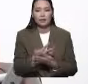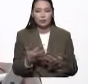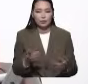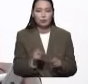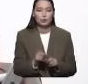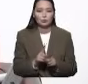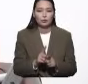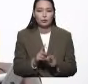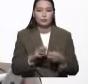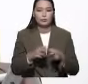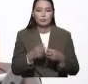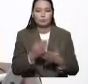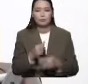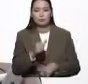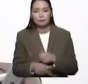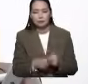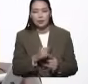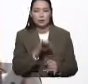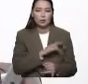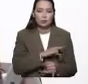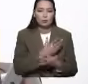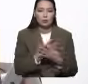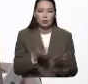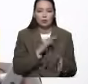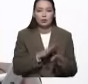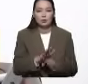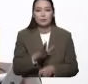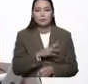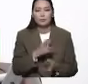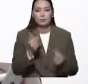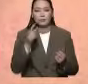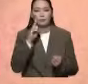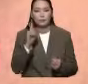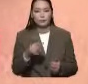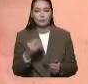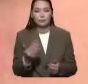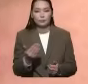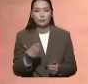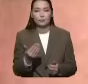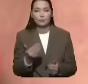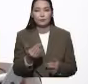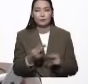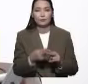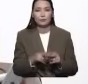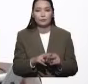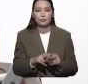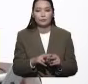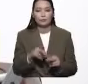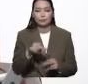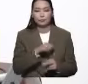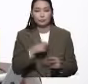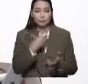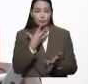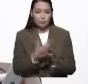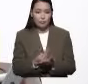заттар, басқа да заттар тастау салдарынан ол бітеледі де, сол себебі бұл істен шығады. Бір айдан кейін осы жағдай тағы да қайталанып отыр.